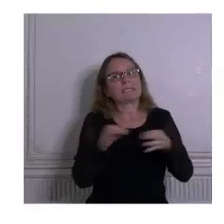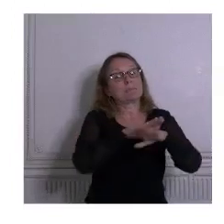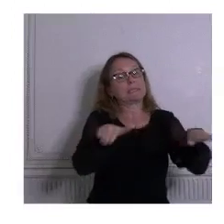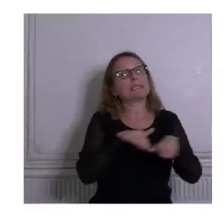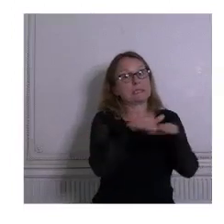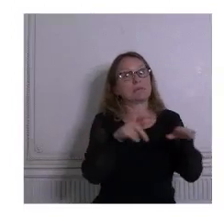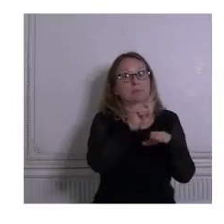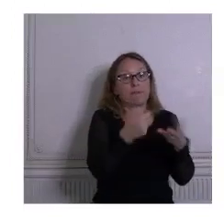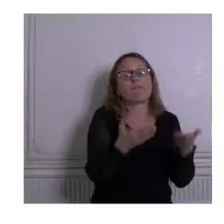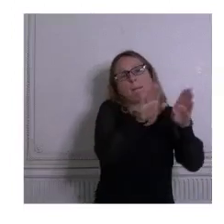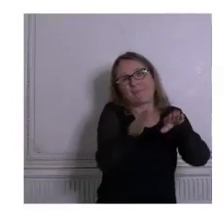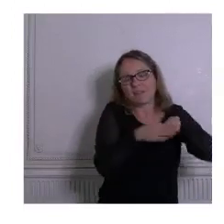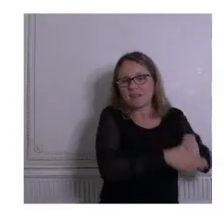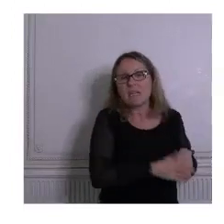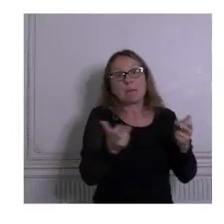pas encore